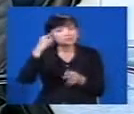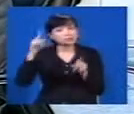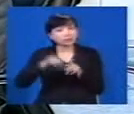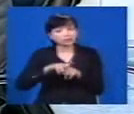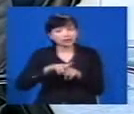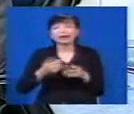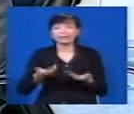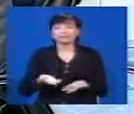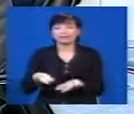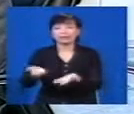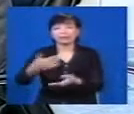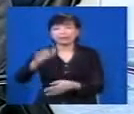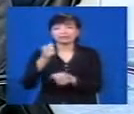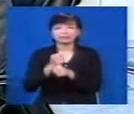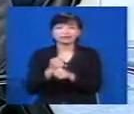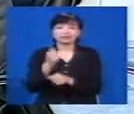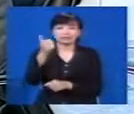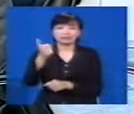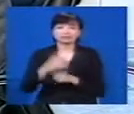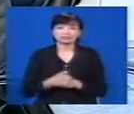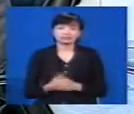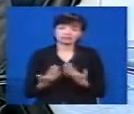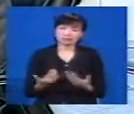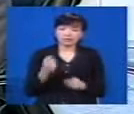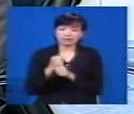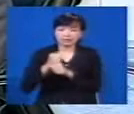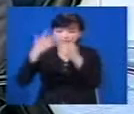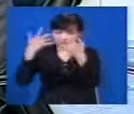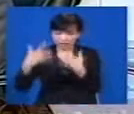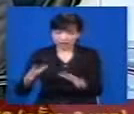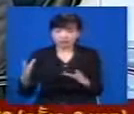ผลหรืออาจจะนำผลที่ทำแล้วมารายงาน